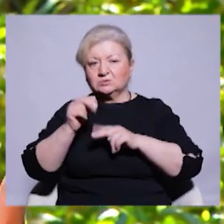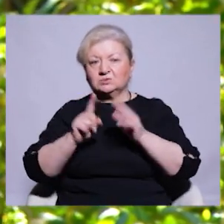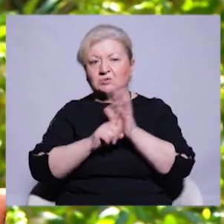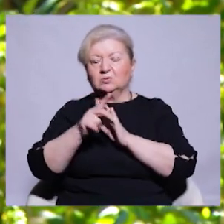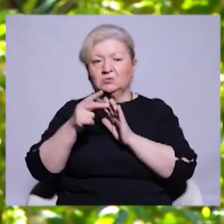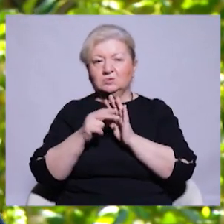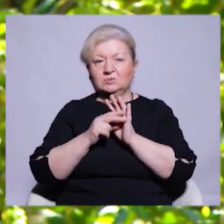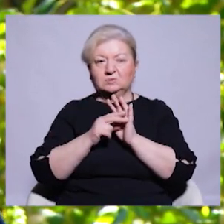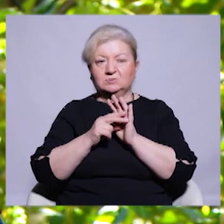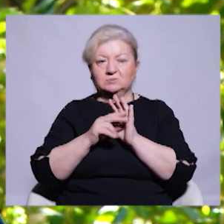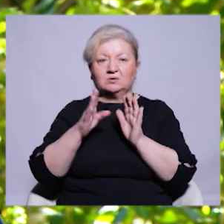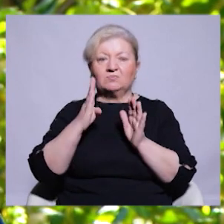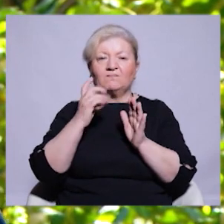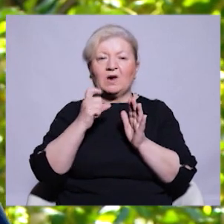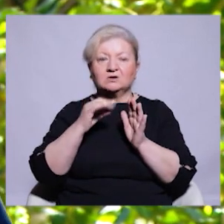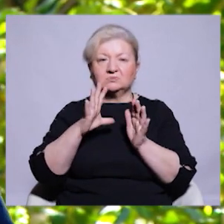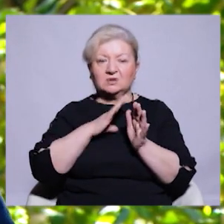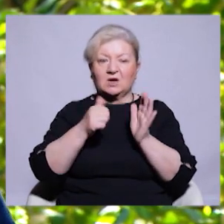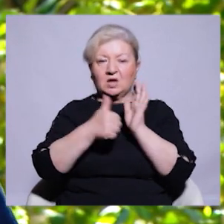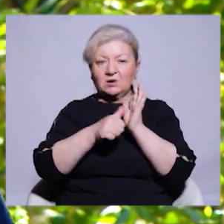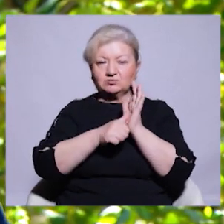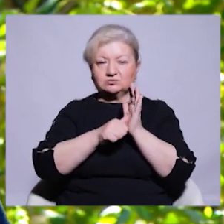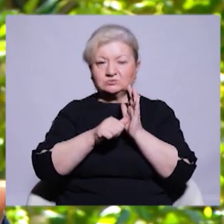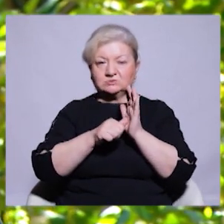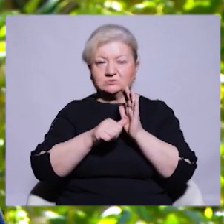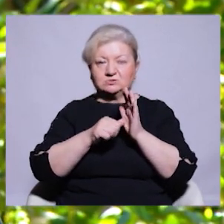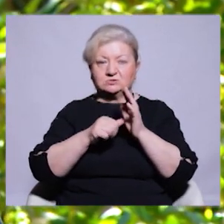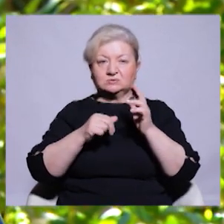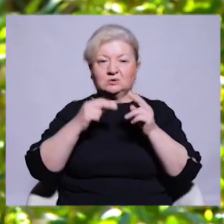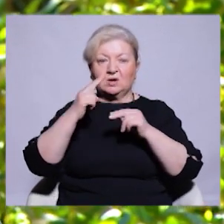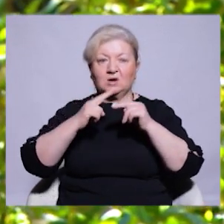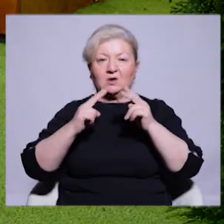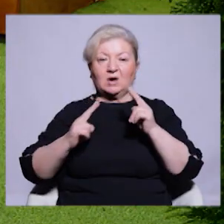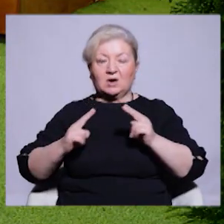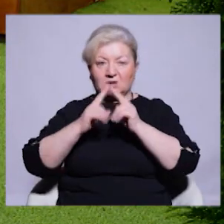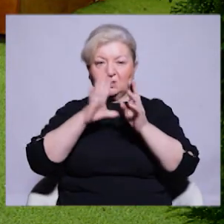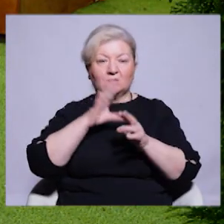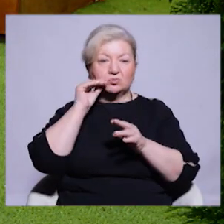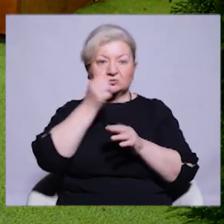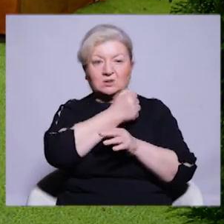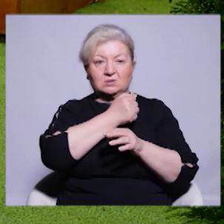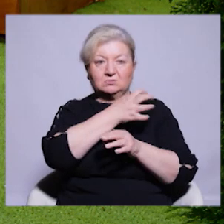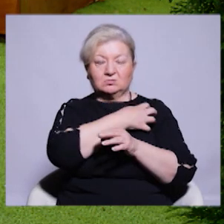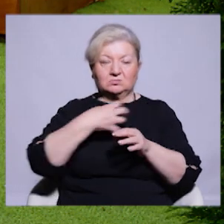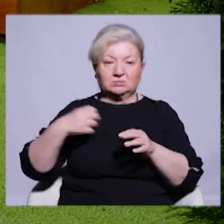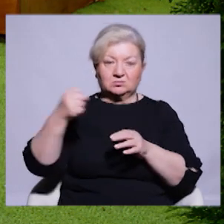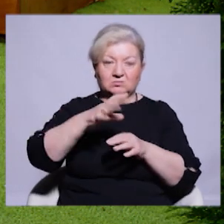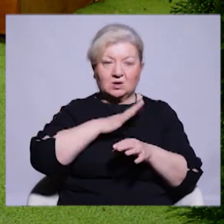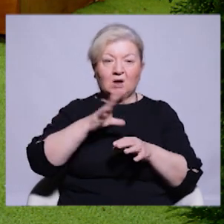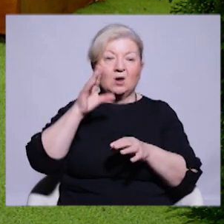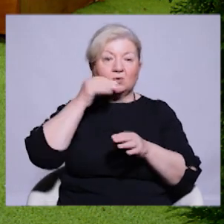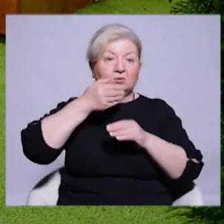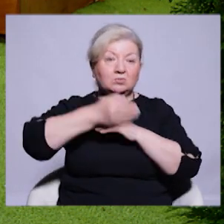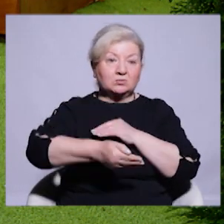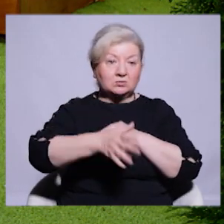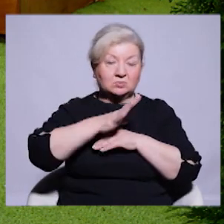და 20 როც დახვდა ვახტანგს დაახლოებით 6-ამდე, 6-7 საეპისკოპოსო იყო, როდესაც იგი გახდა მეფე და მის